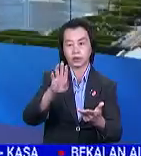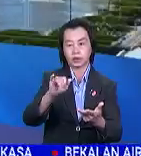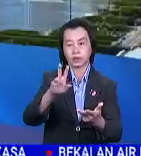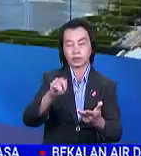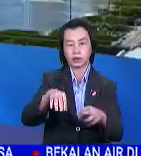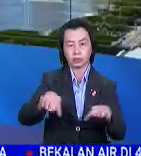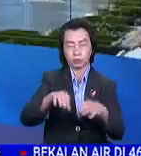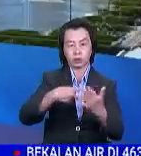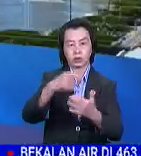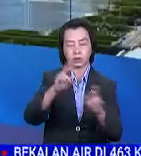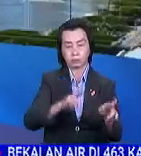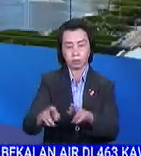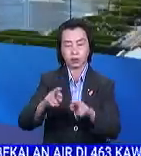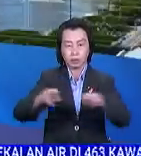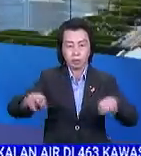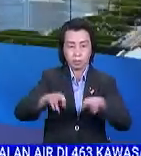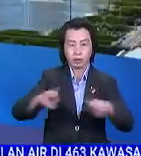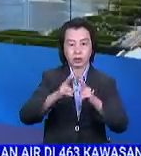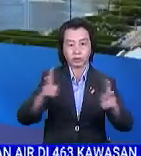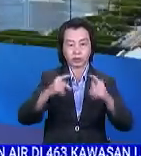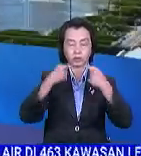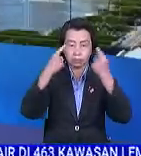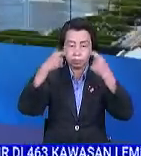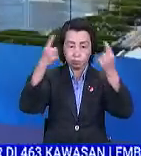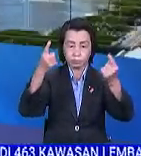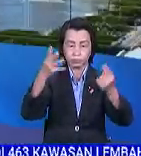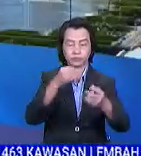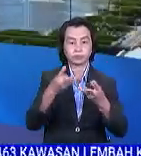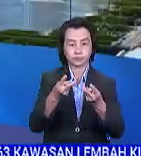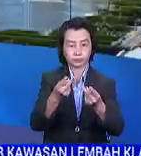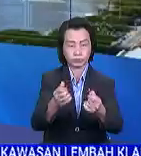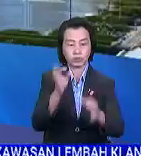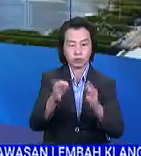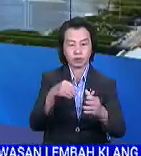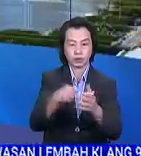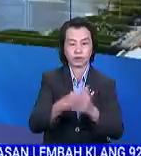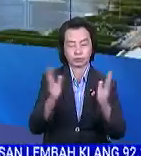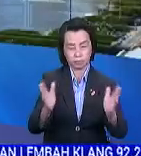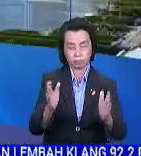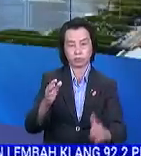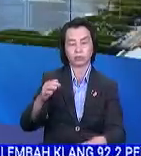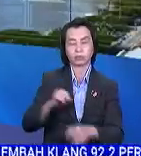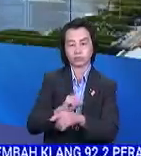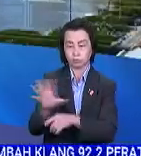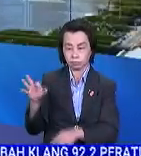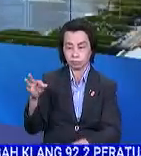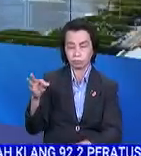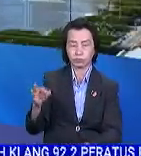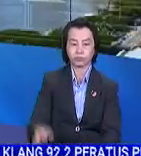menerbitkan program rakaman disifatkan amat Berjaya dan berjalan lancar walaupun dalam tempoh pandemik